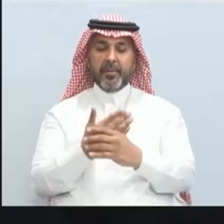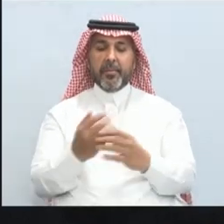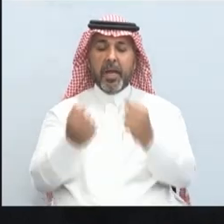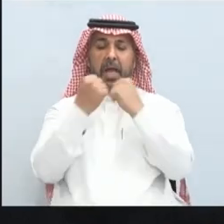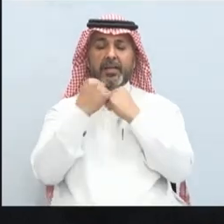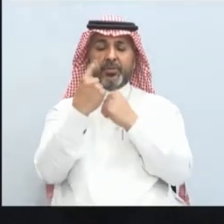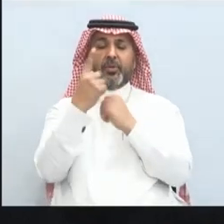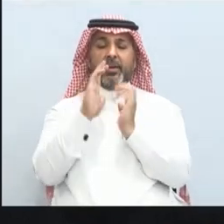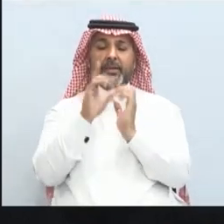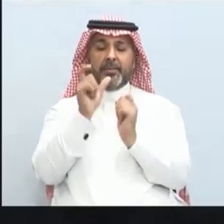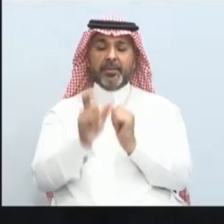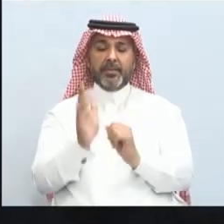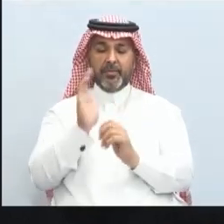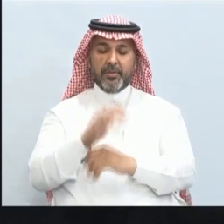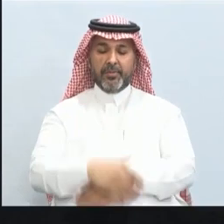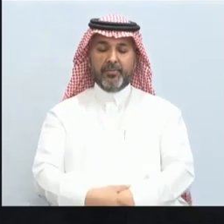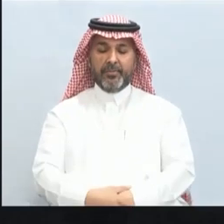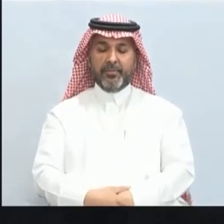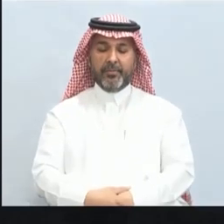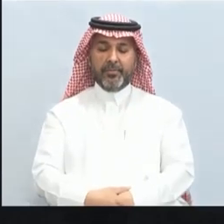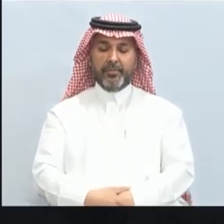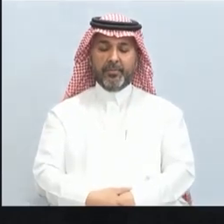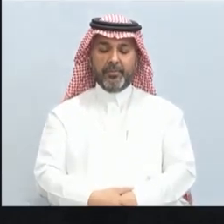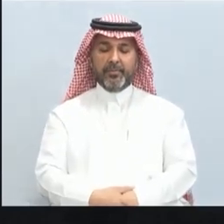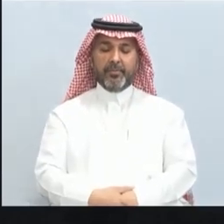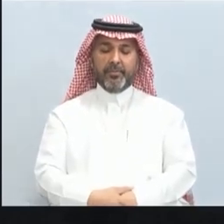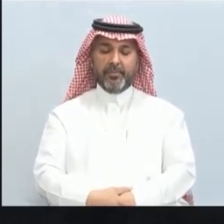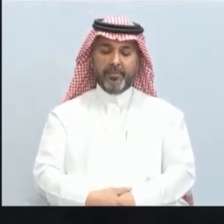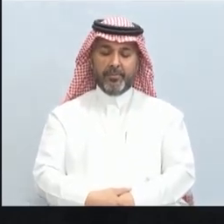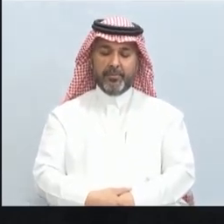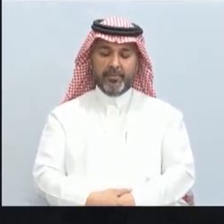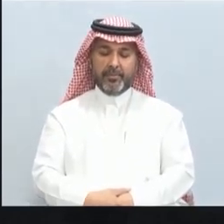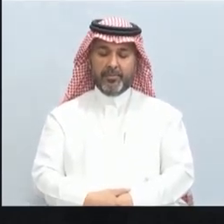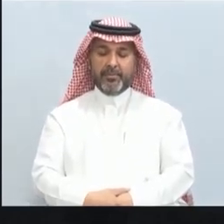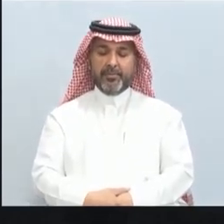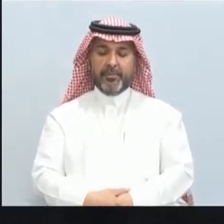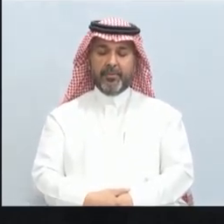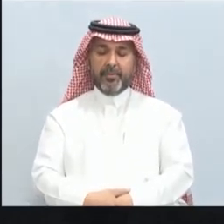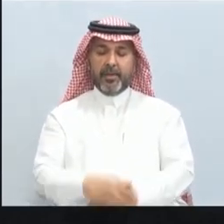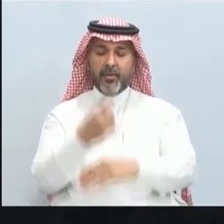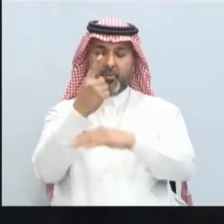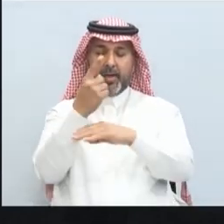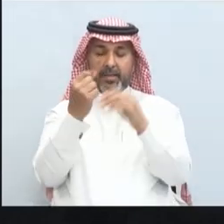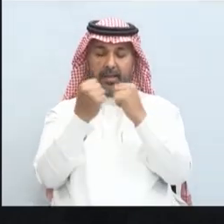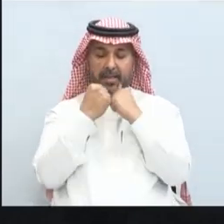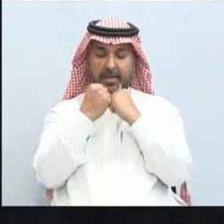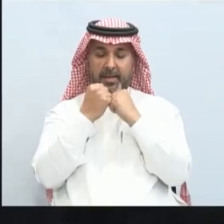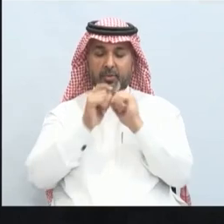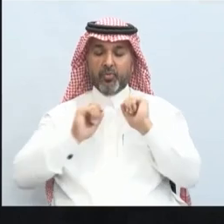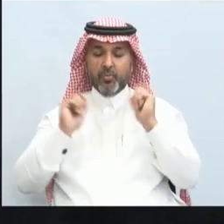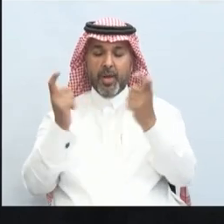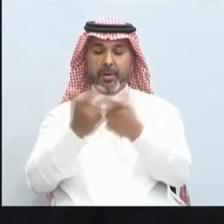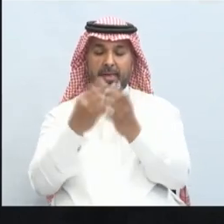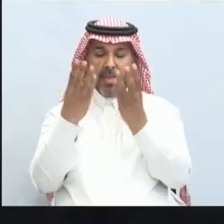اصل 11 لاعب فبالتالي حيكون الاحتمال واحد من اصل 11 بهذه الطريقه ممكن واحد من 11 يوقف ورا